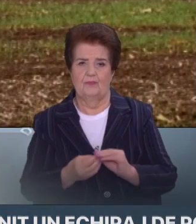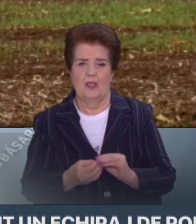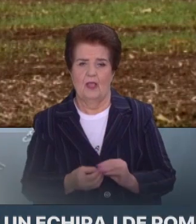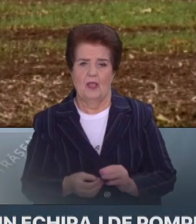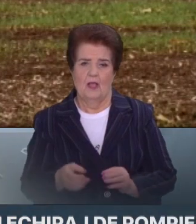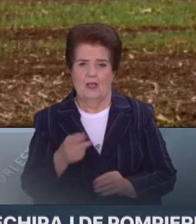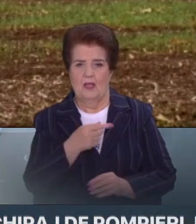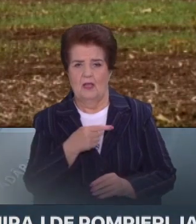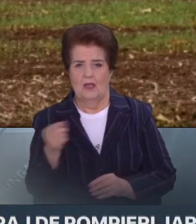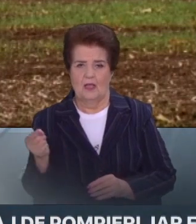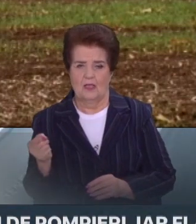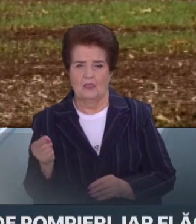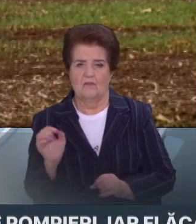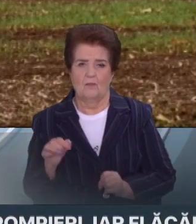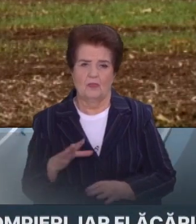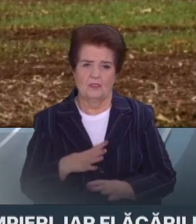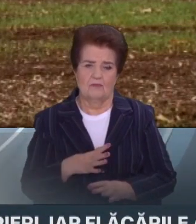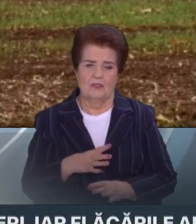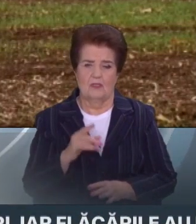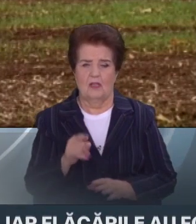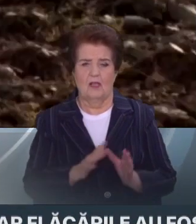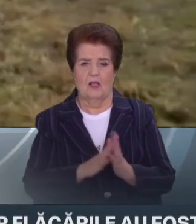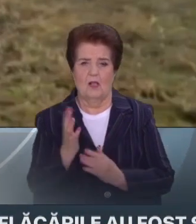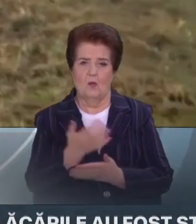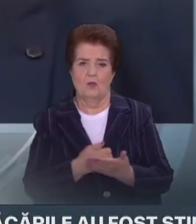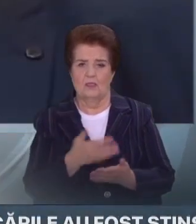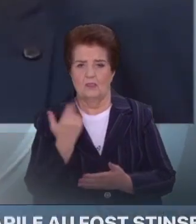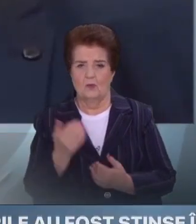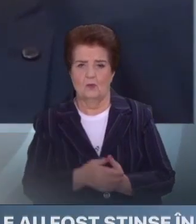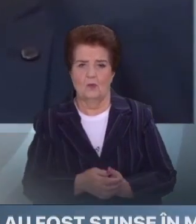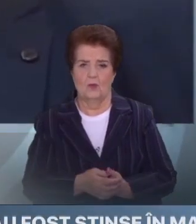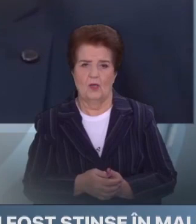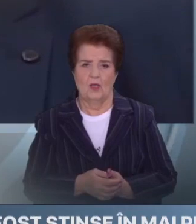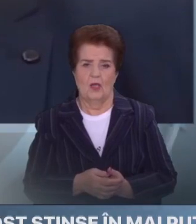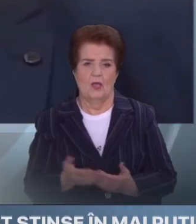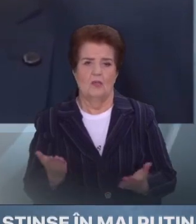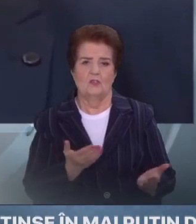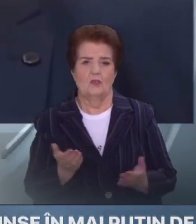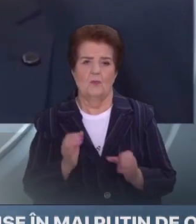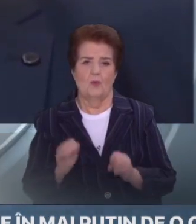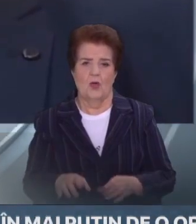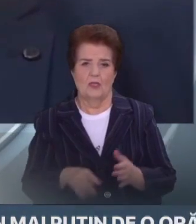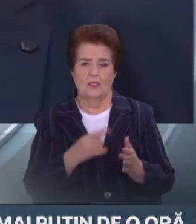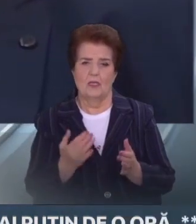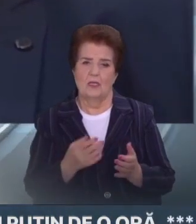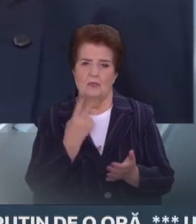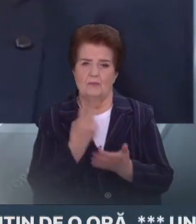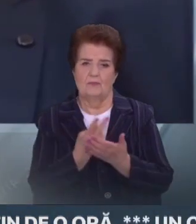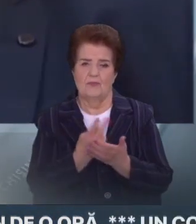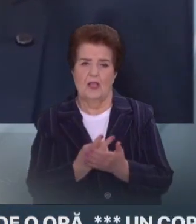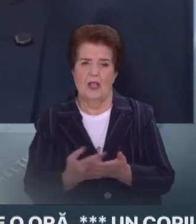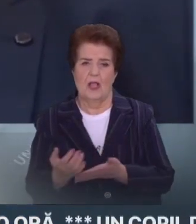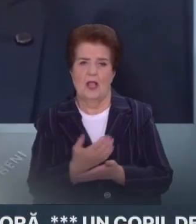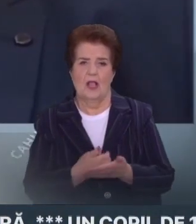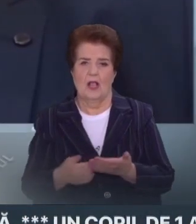negative în ceea ce privește recolta anului viitor. Domnule Mârzenco, ce măsuri poate lua un fermier pentru a-și proteja recolta de toamnele